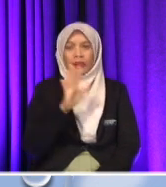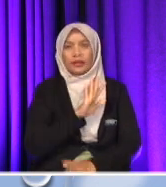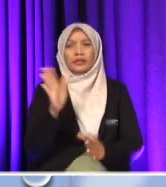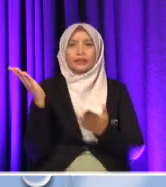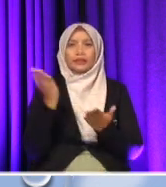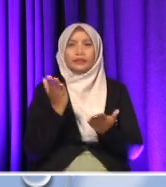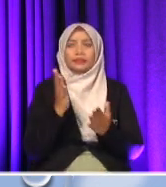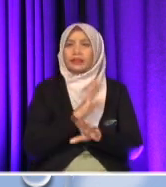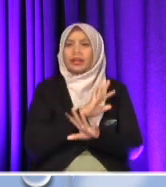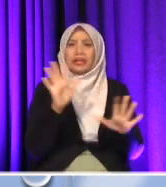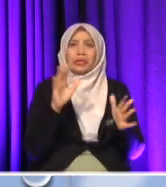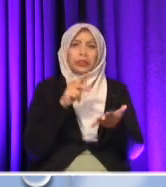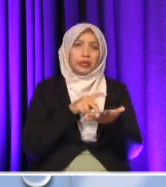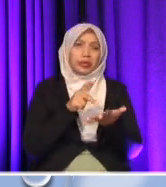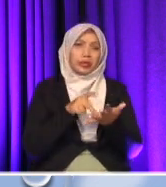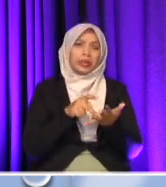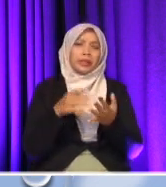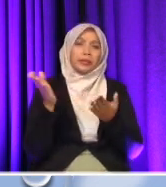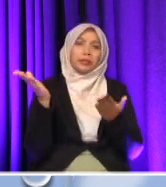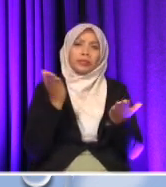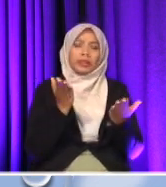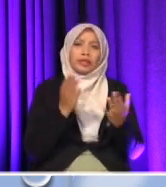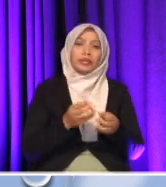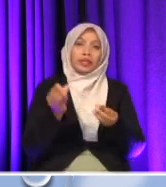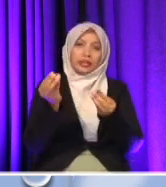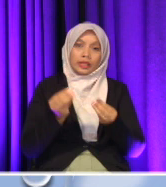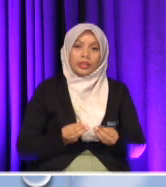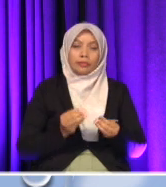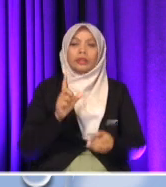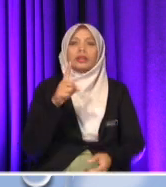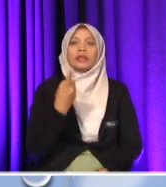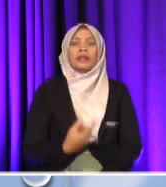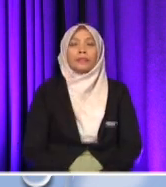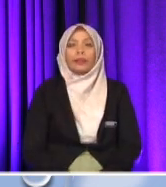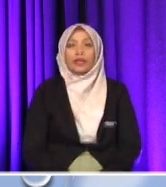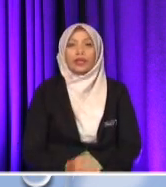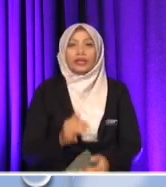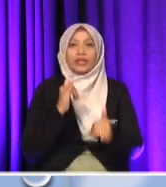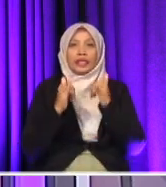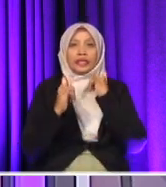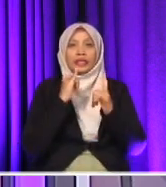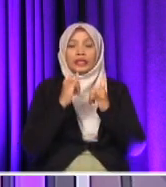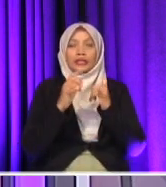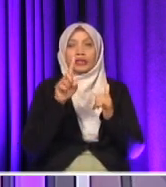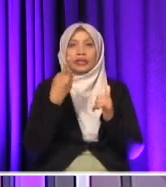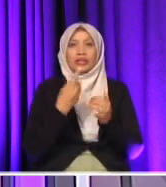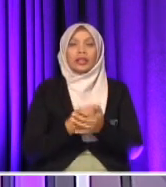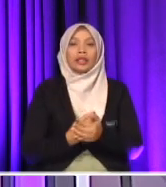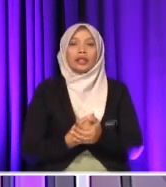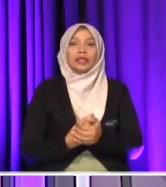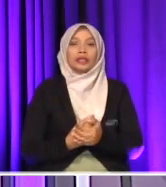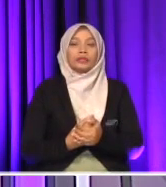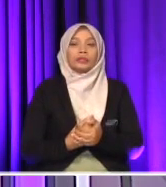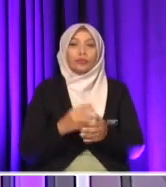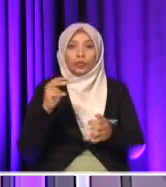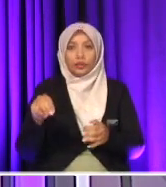suruh kira bukan? Betul. Nilai tinggal dengan nak. Dia minta hak terima sahaja. So, kita nyatakan saja. Cumanya calon suka buat, dia